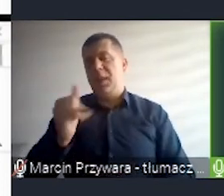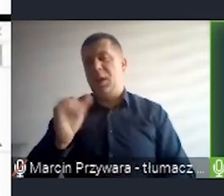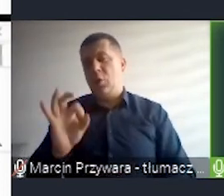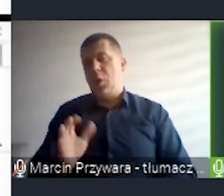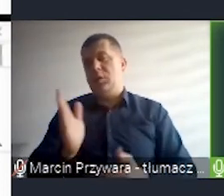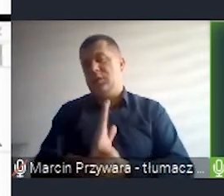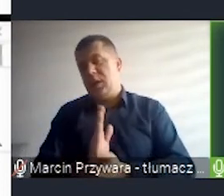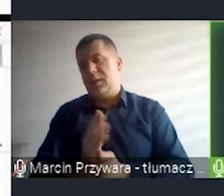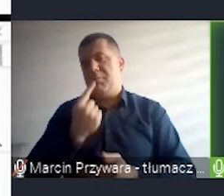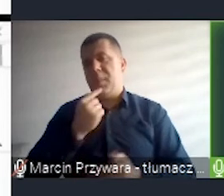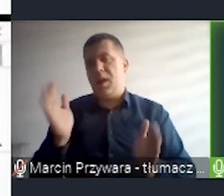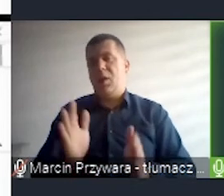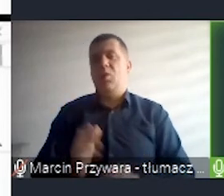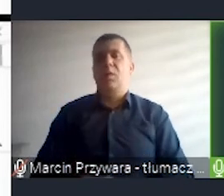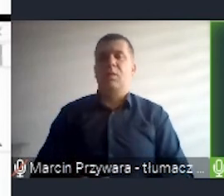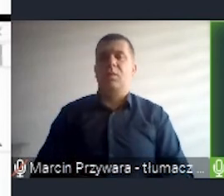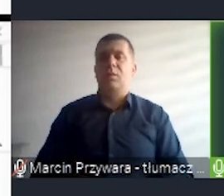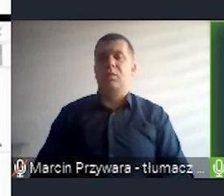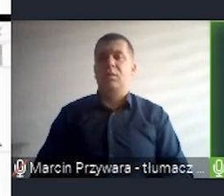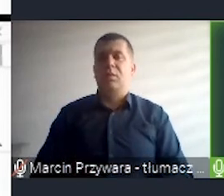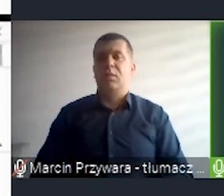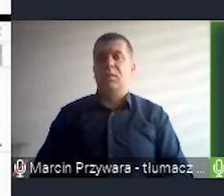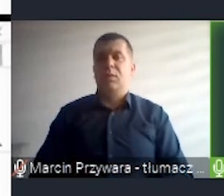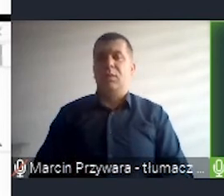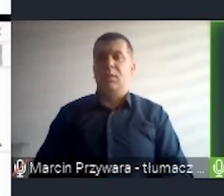średnich wykonawców. W związku z tym